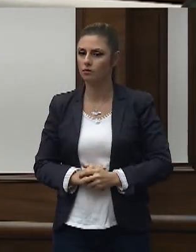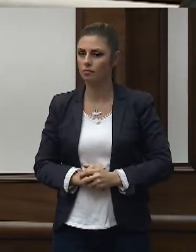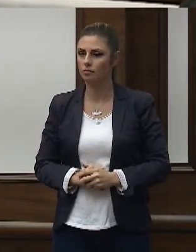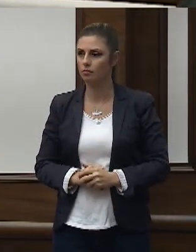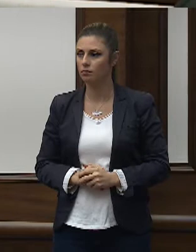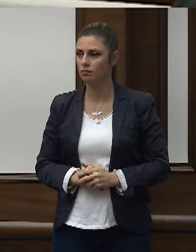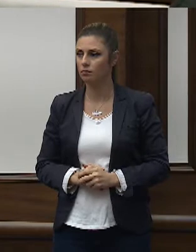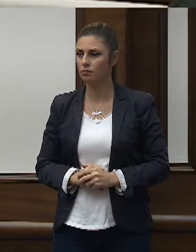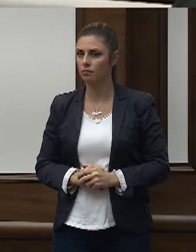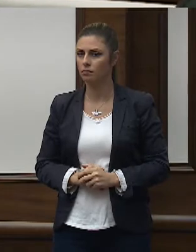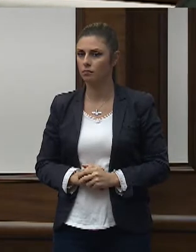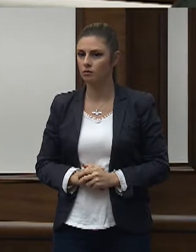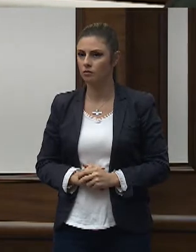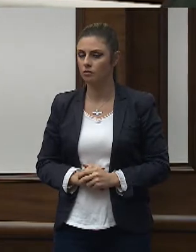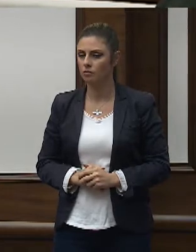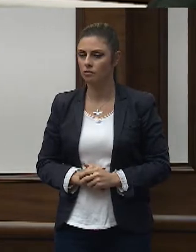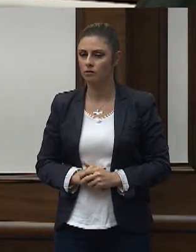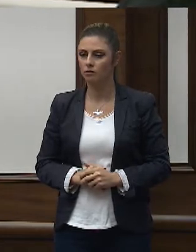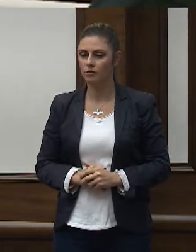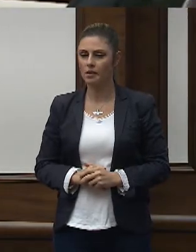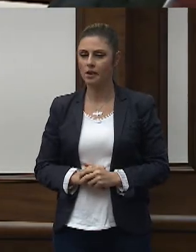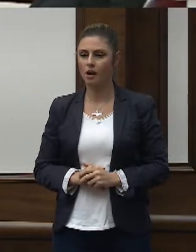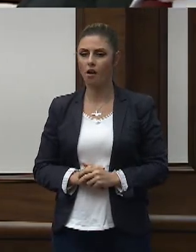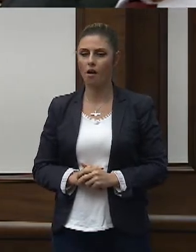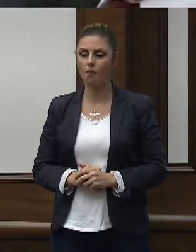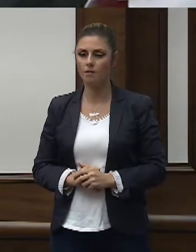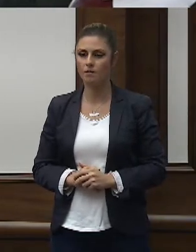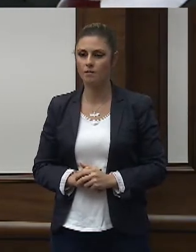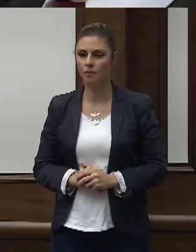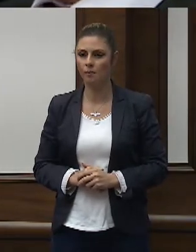için fazla arttırmadınız. Yok mu senin orada?